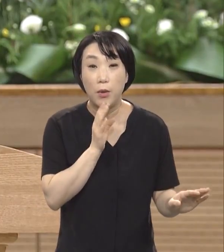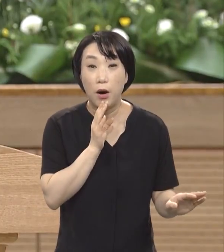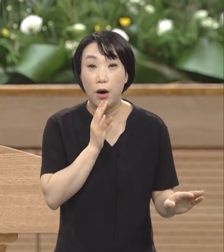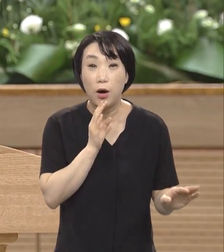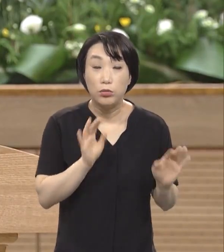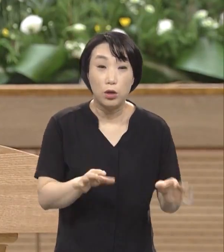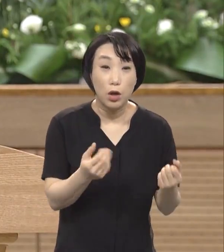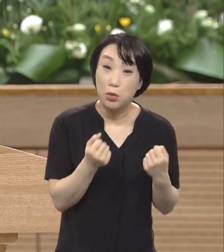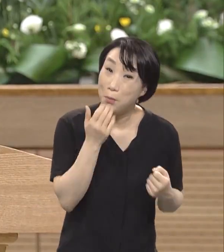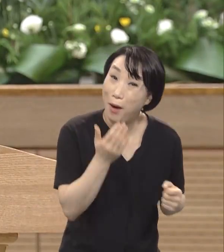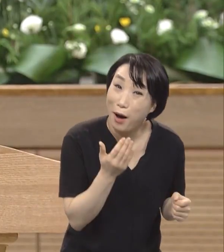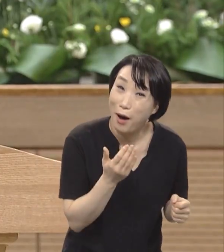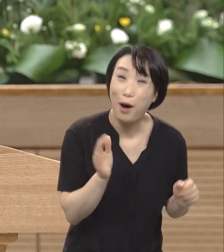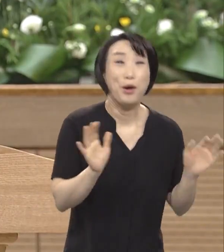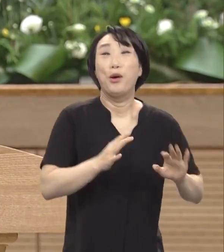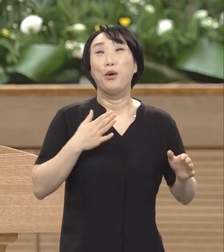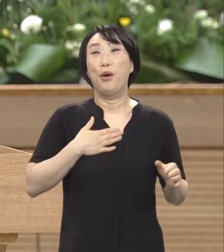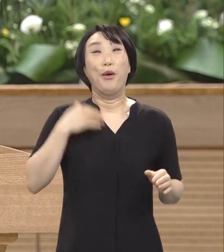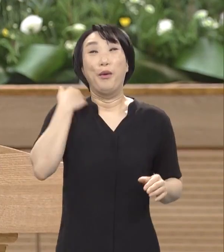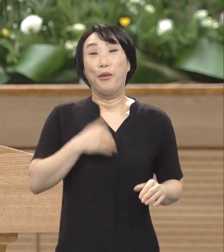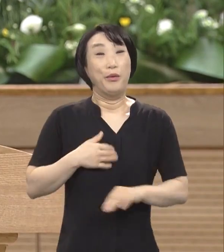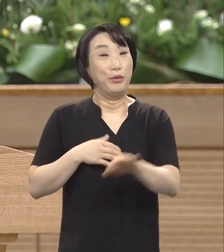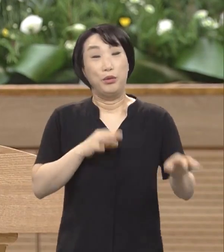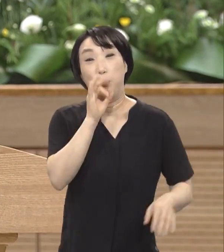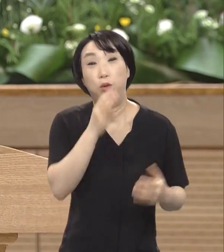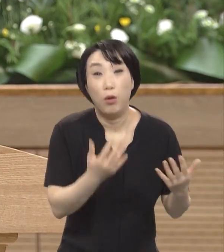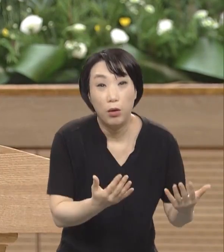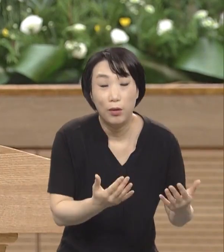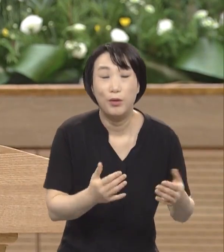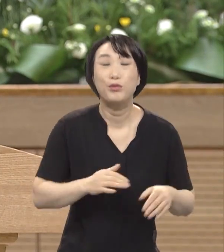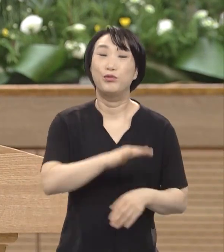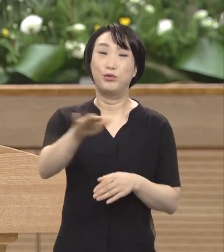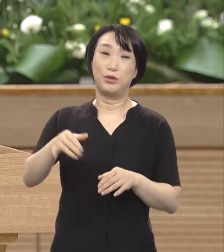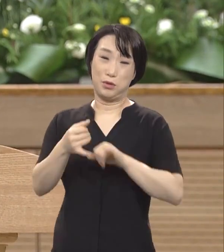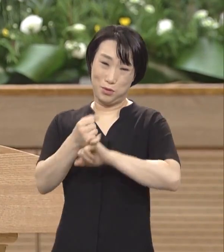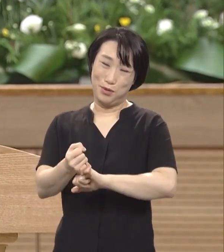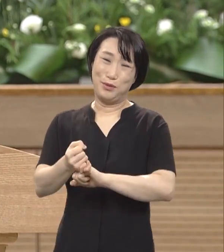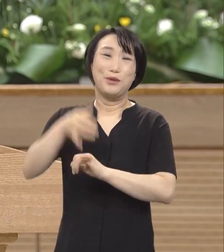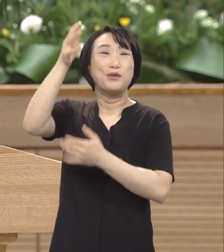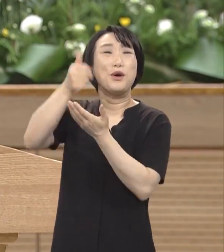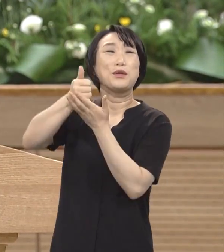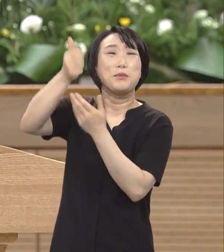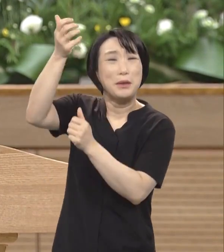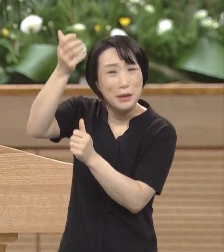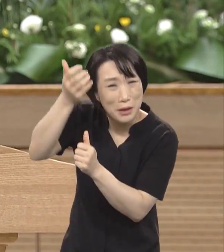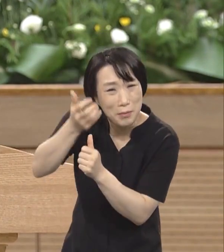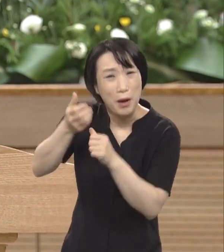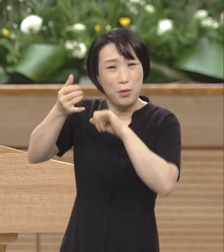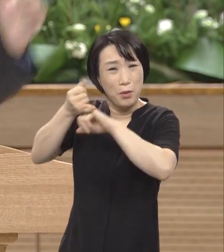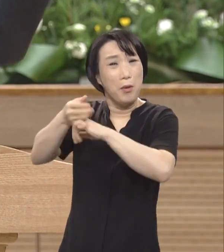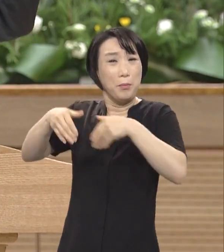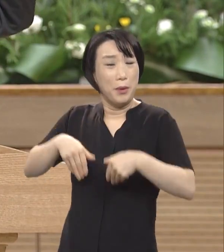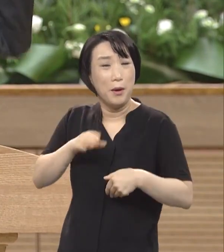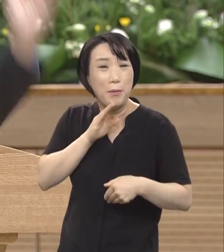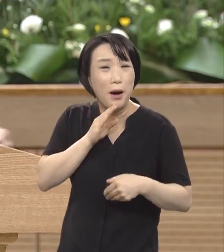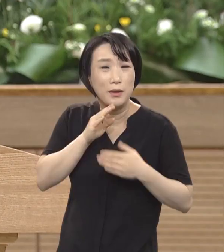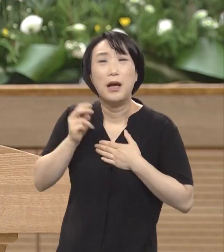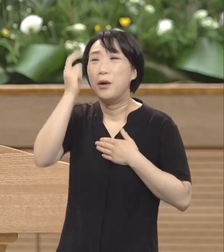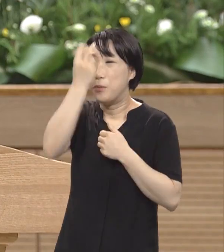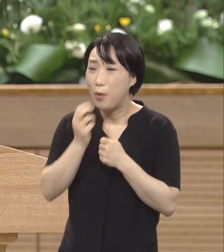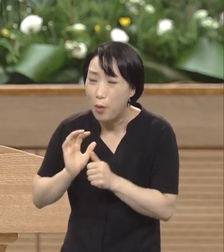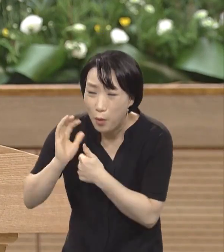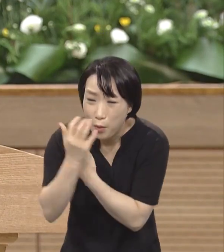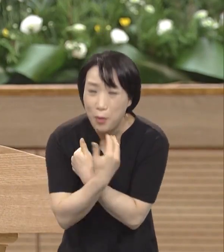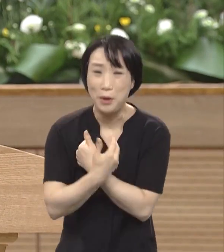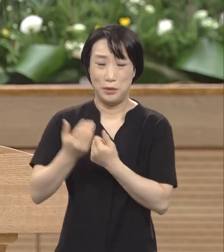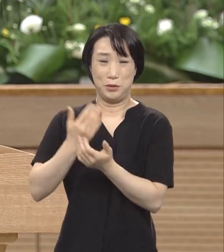내 힘으로 되느냐? 불가능하다. 내게는 반드시 그래서 성령이 임해서 나를